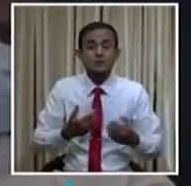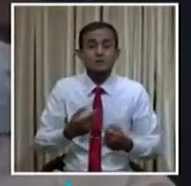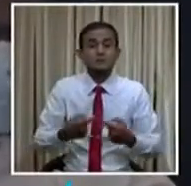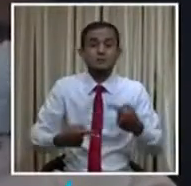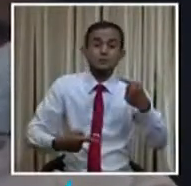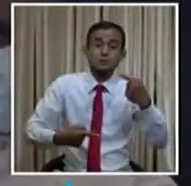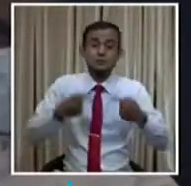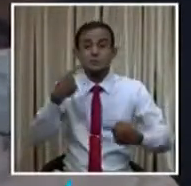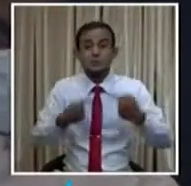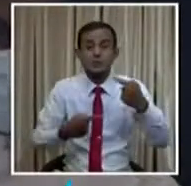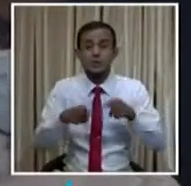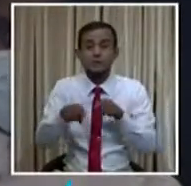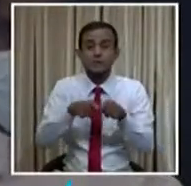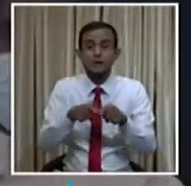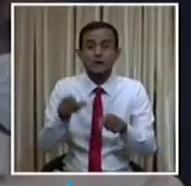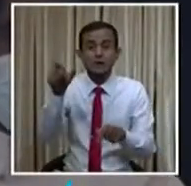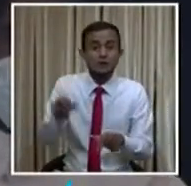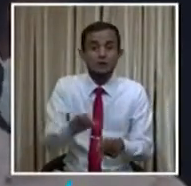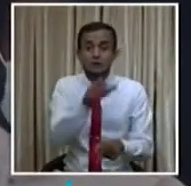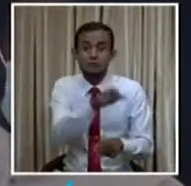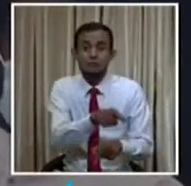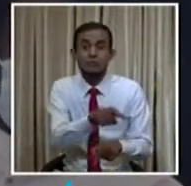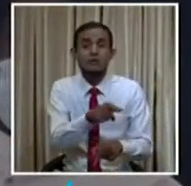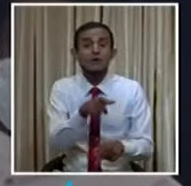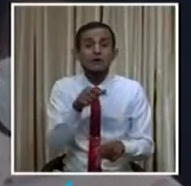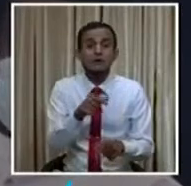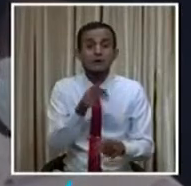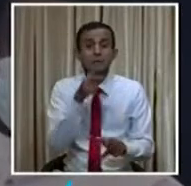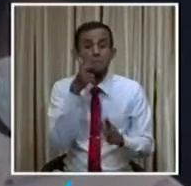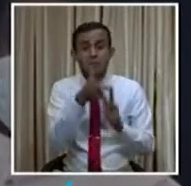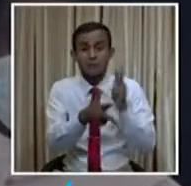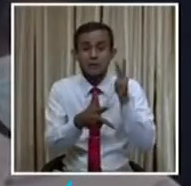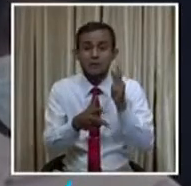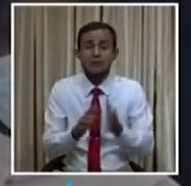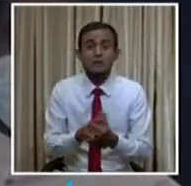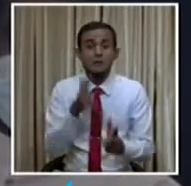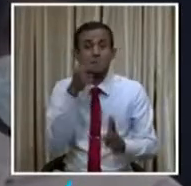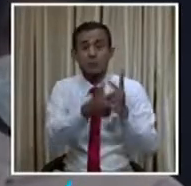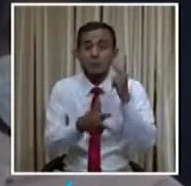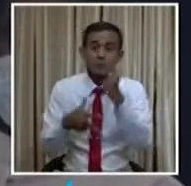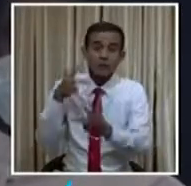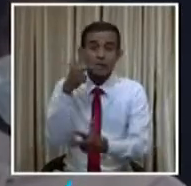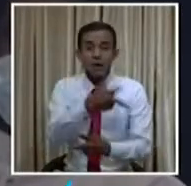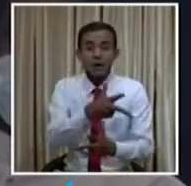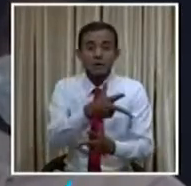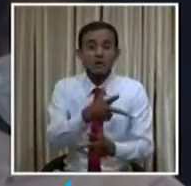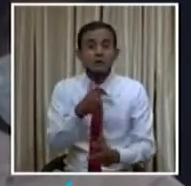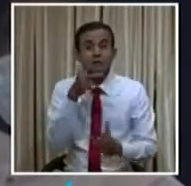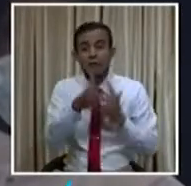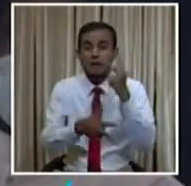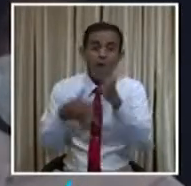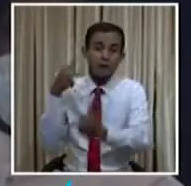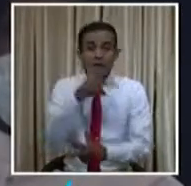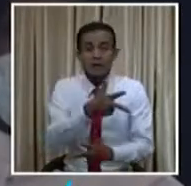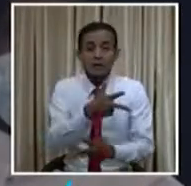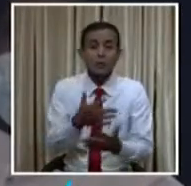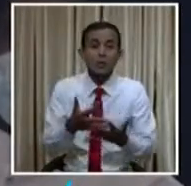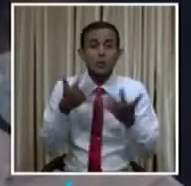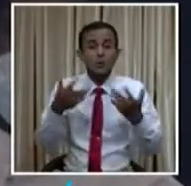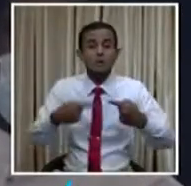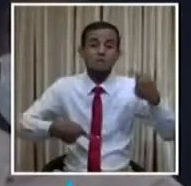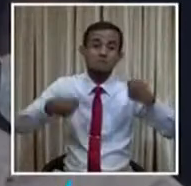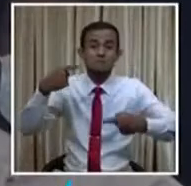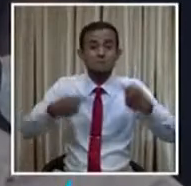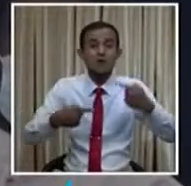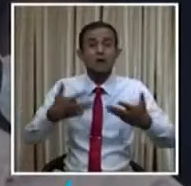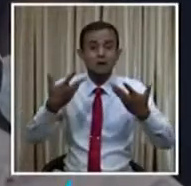ලෙස එකිනෙකාට බැනුම් බැනුම් අහමින් බැනුම් කියමින් මොනතරම් වාද විවාද